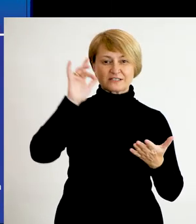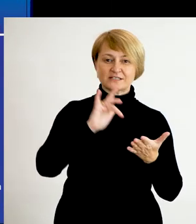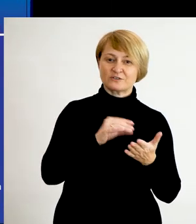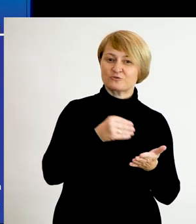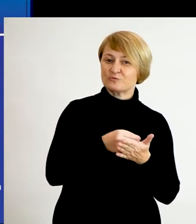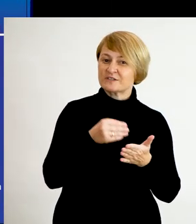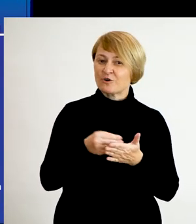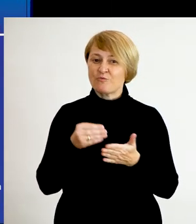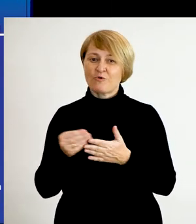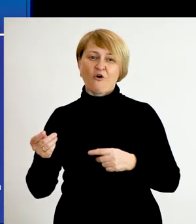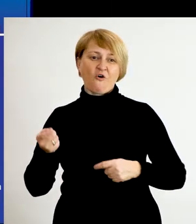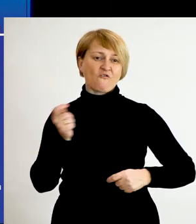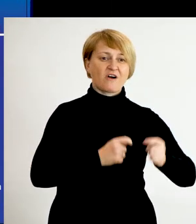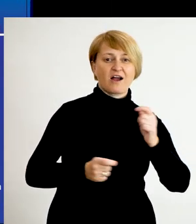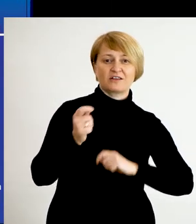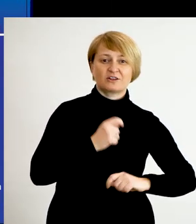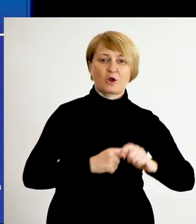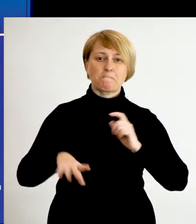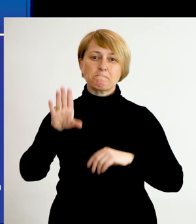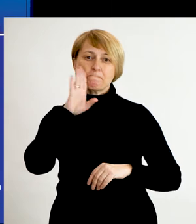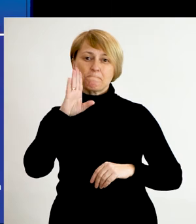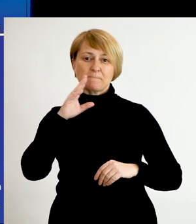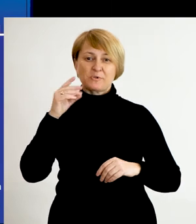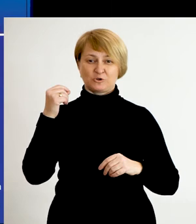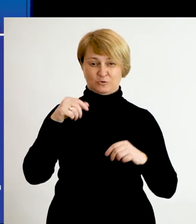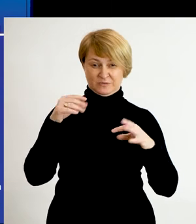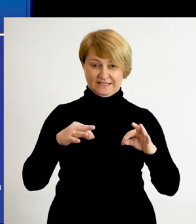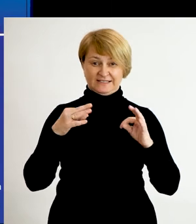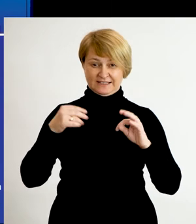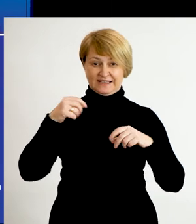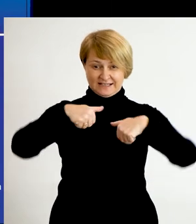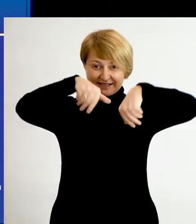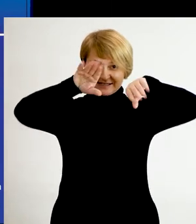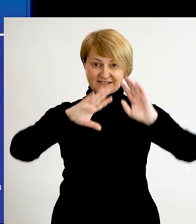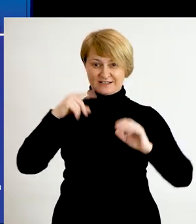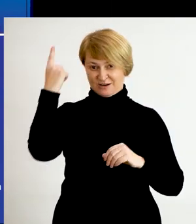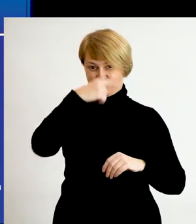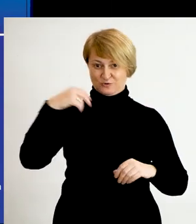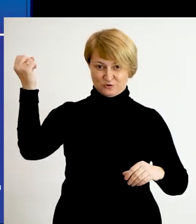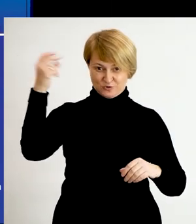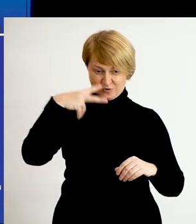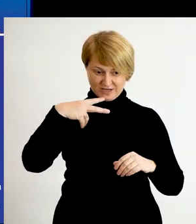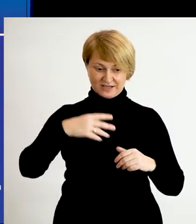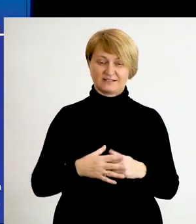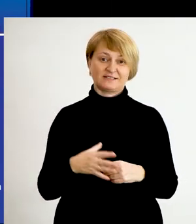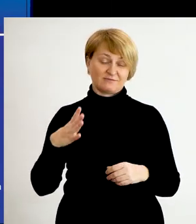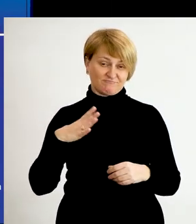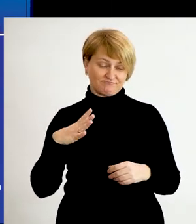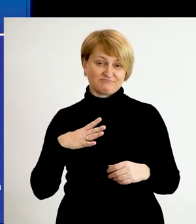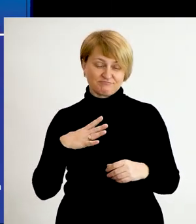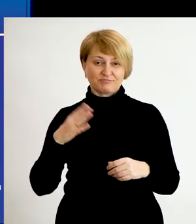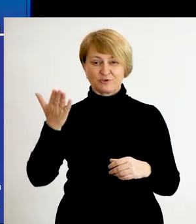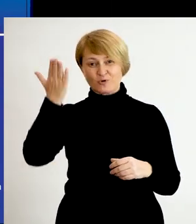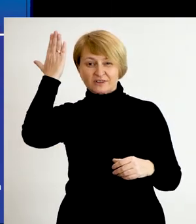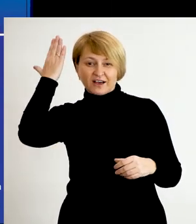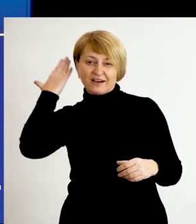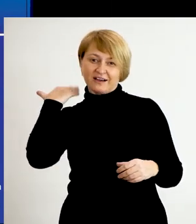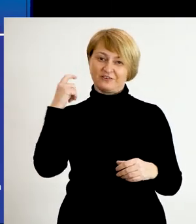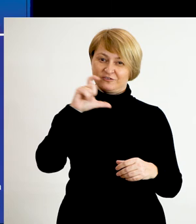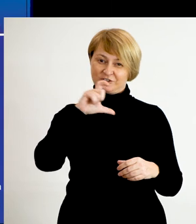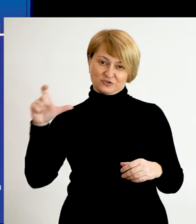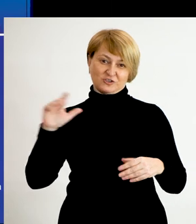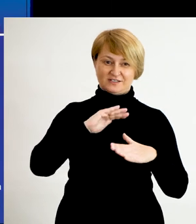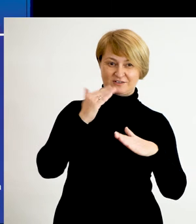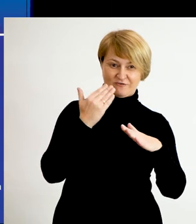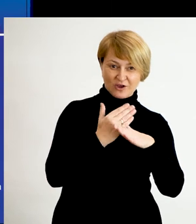zakupowe, centrum handlowe, taki Solaris na ówczesne warunki, bo tak to wtedy wyglądało, kilkudziesięciu przedsiębiorców, którzy